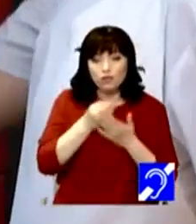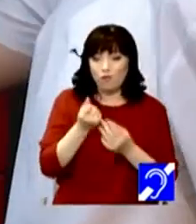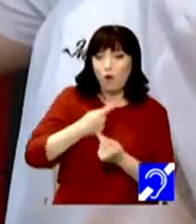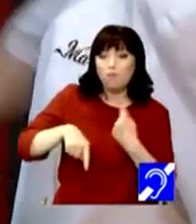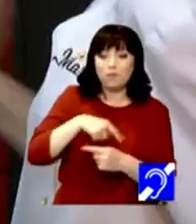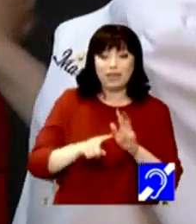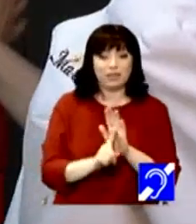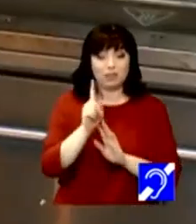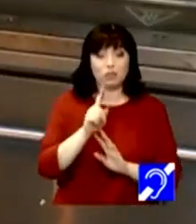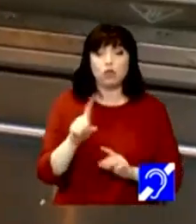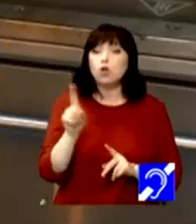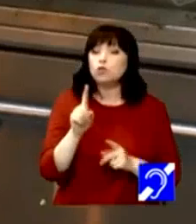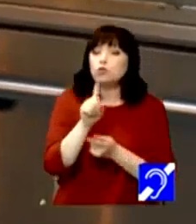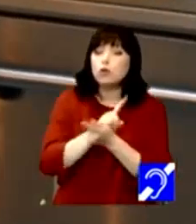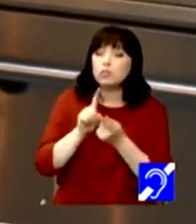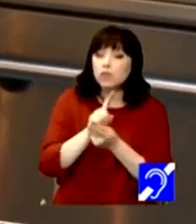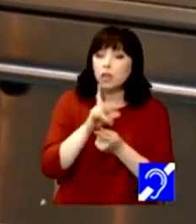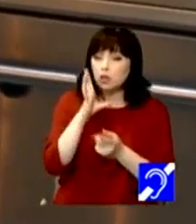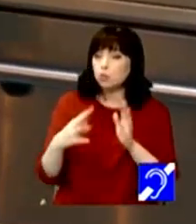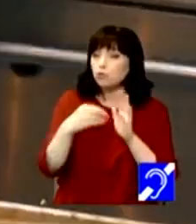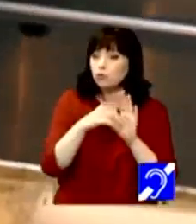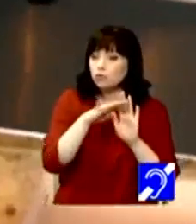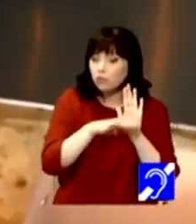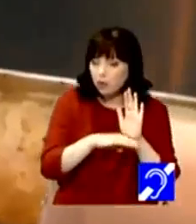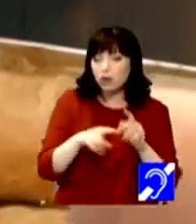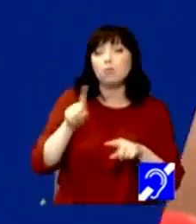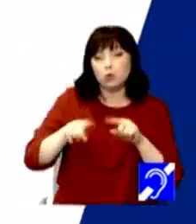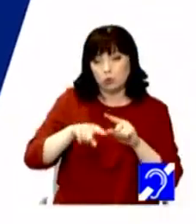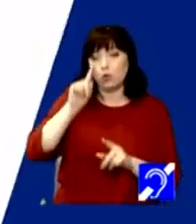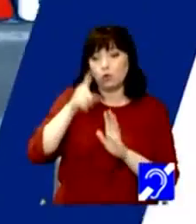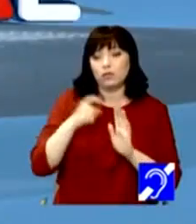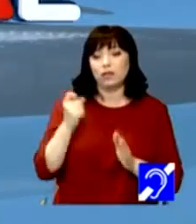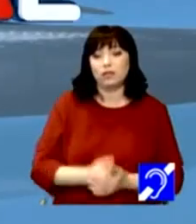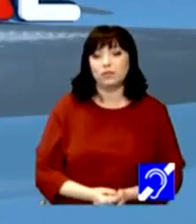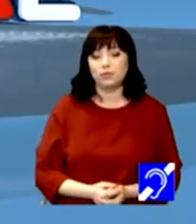Ce modificări vor apărea în acest program, vedeți în telejurnal.